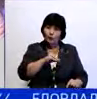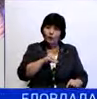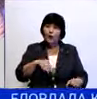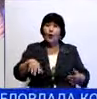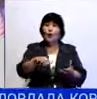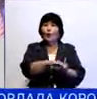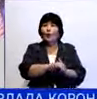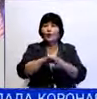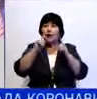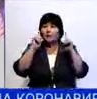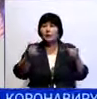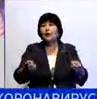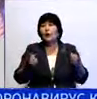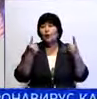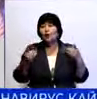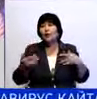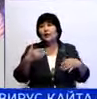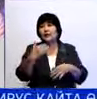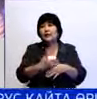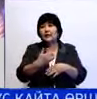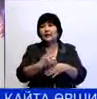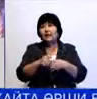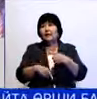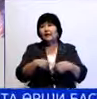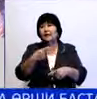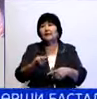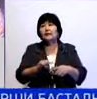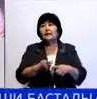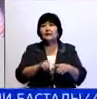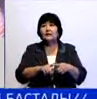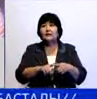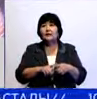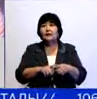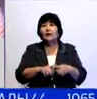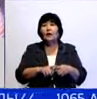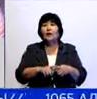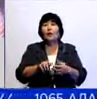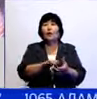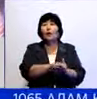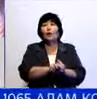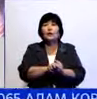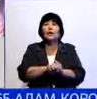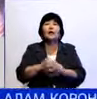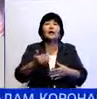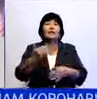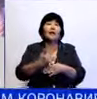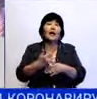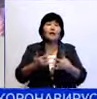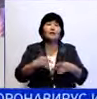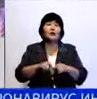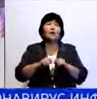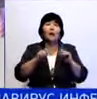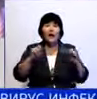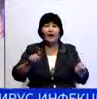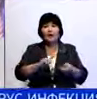одаққа белгілі үлкен театр деңгейін одаққа дейін көтеріп, одақтың деңгейіндегі театр болып қалыптасты.